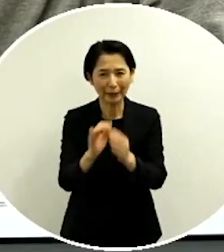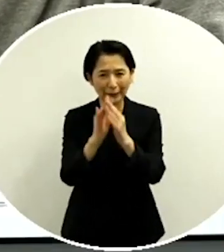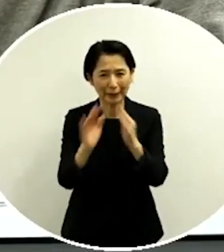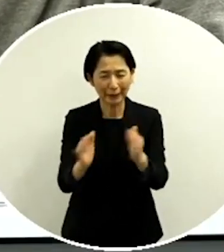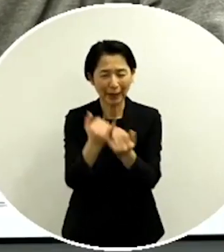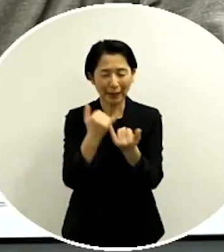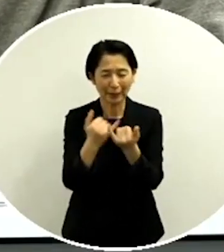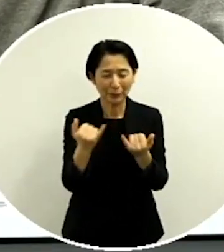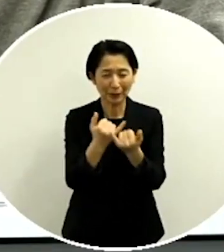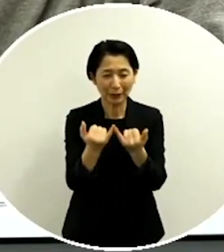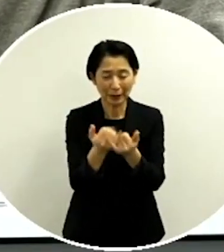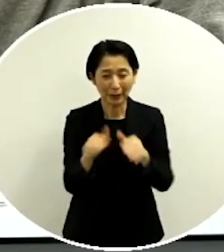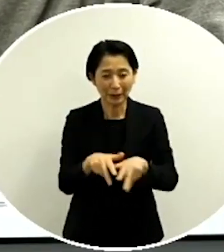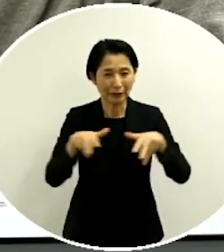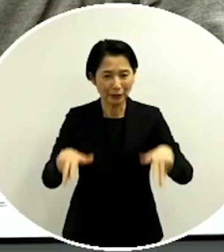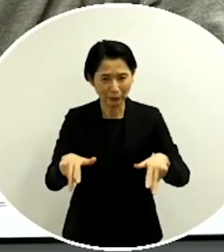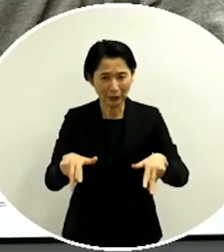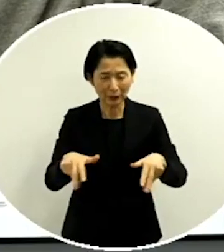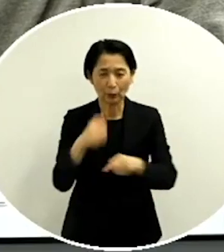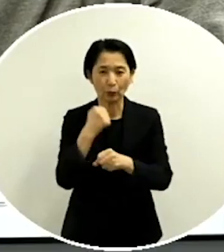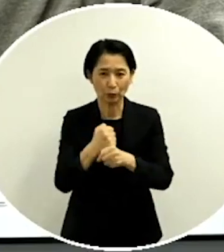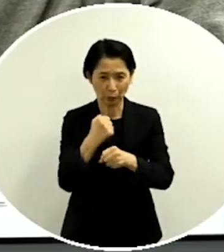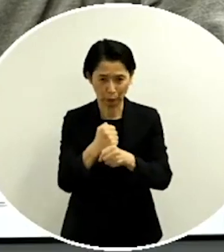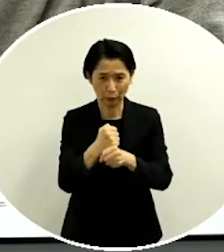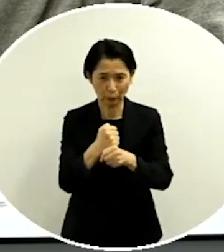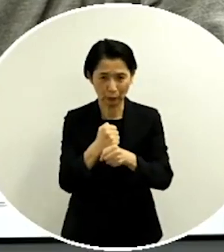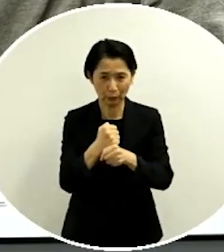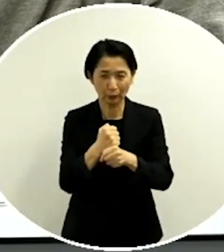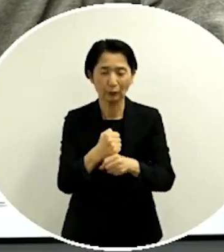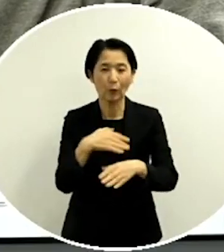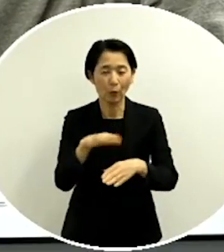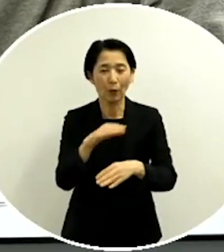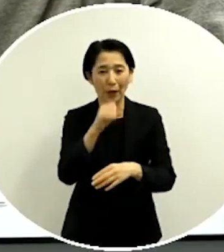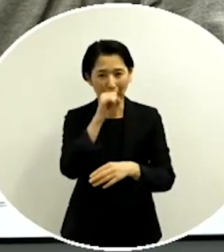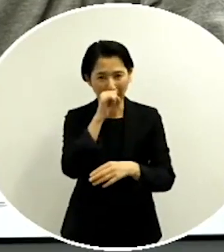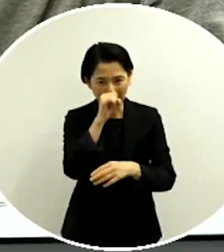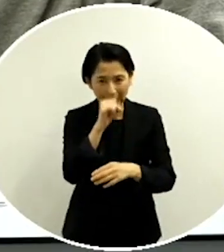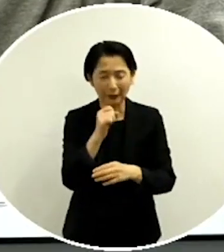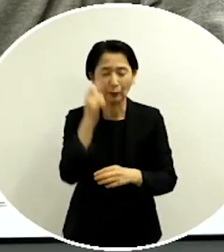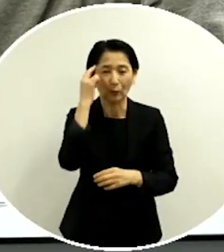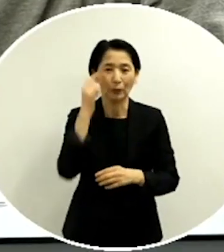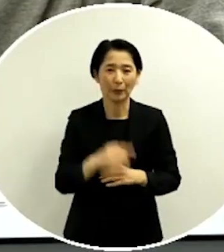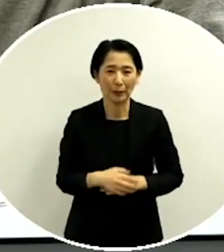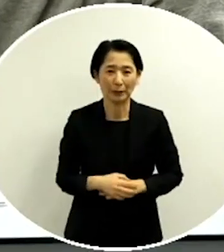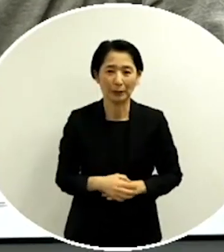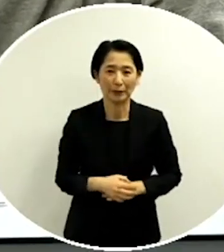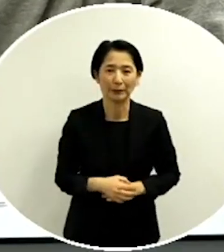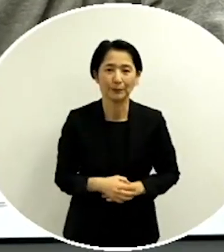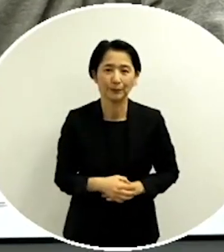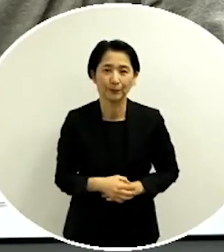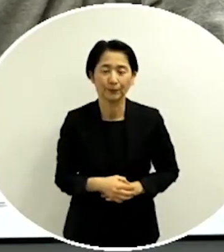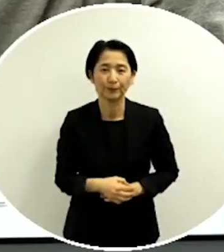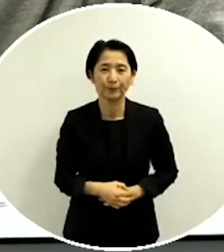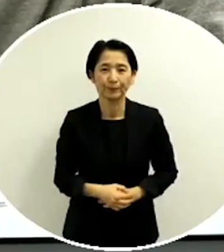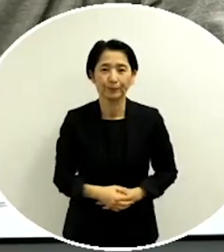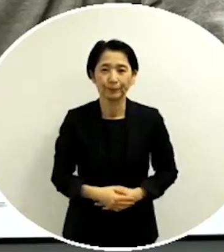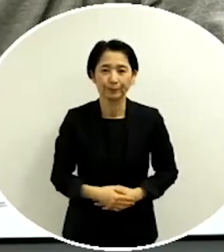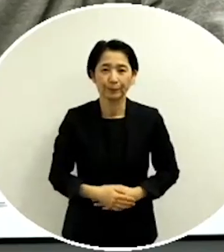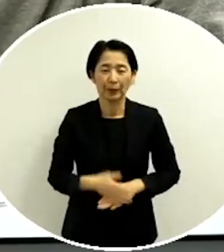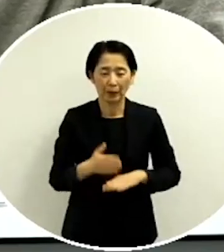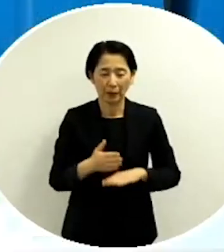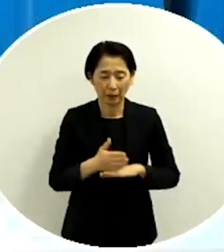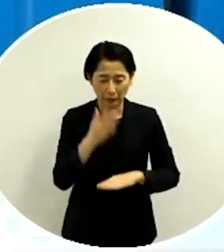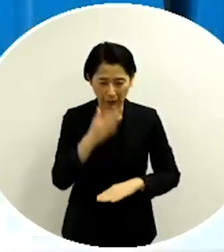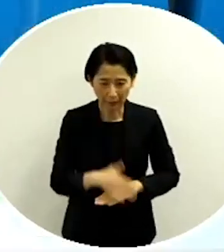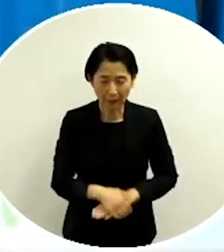いただけるような仕組みを作ってば民主的に運営されていくそういうのができたらになってるよはいありがとう